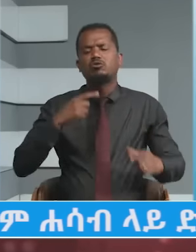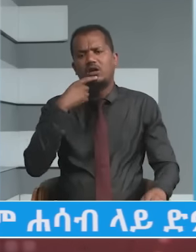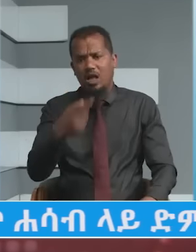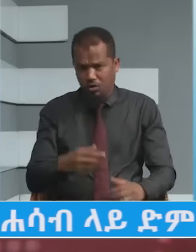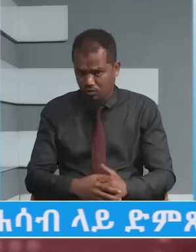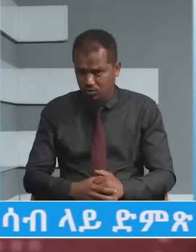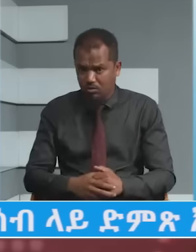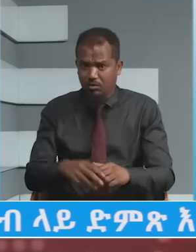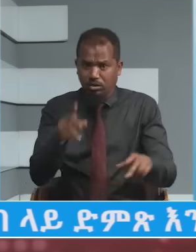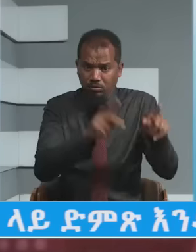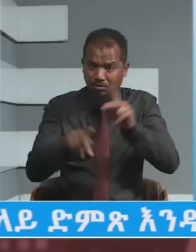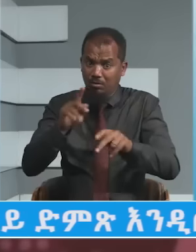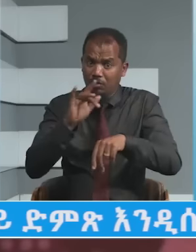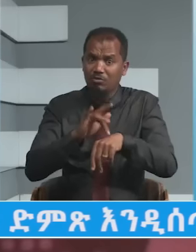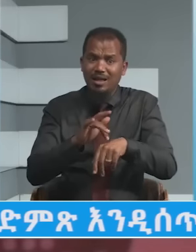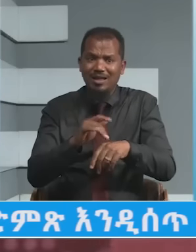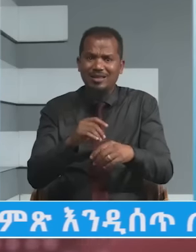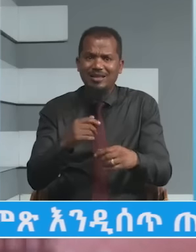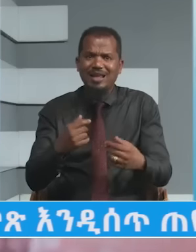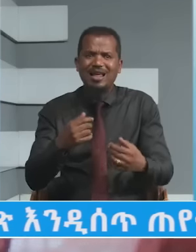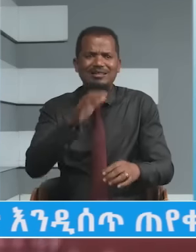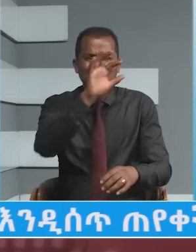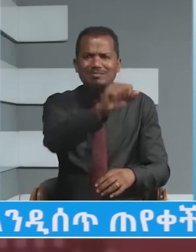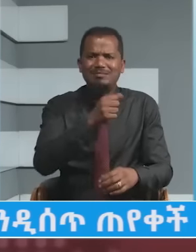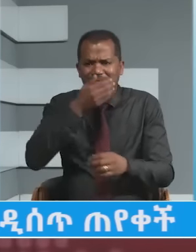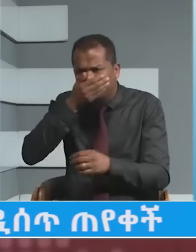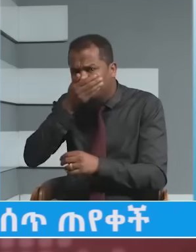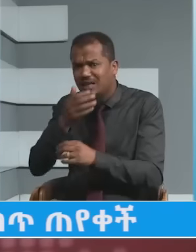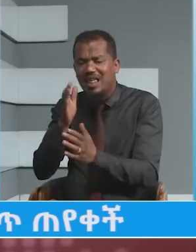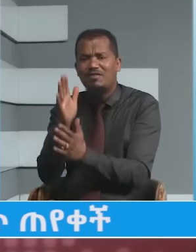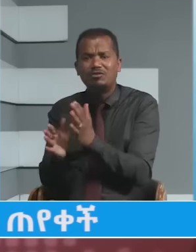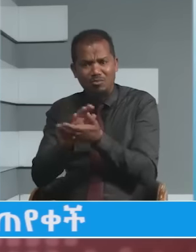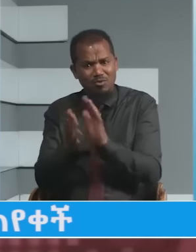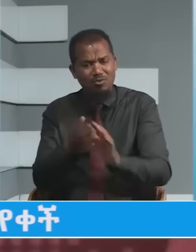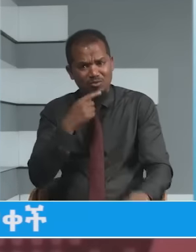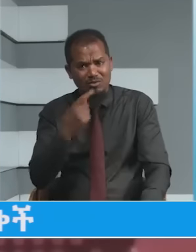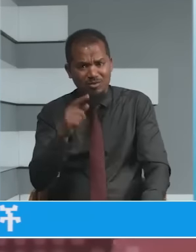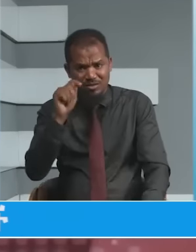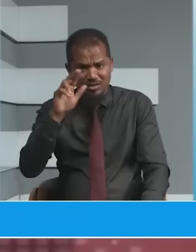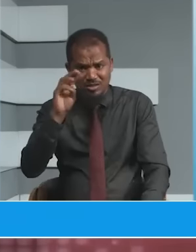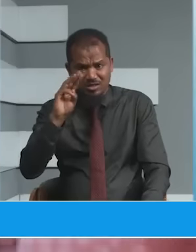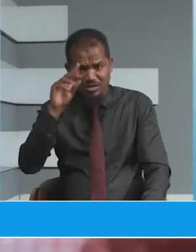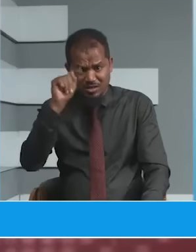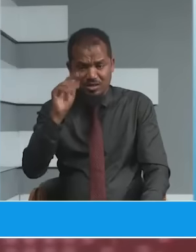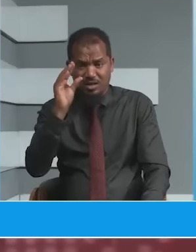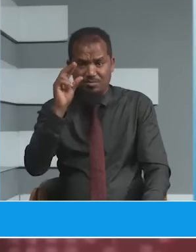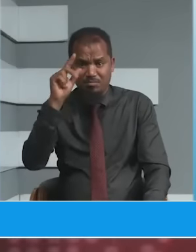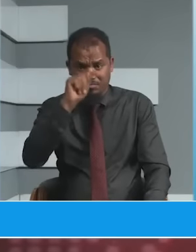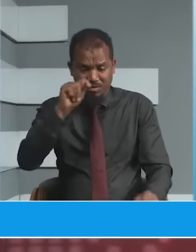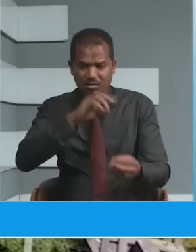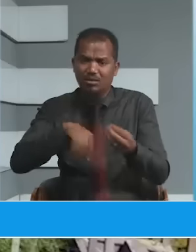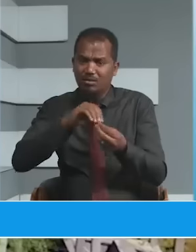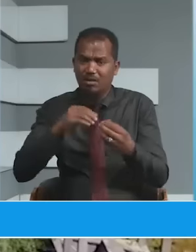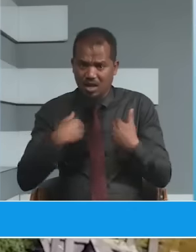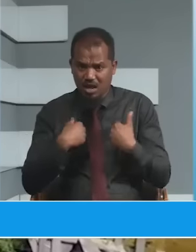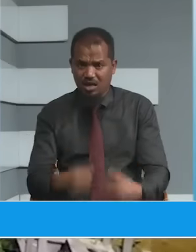ኗሪዎች ተናግረዋል። በማህበረሰቡም ላይ ግድያና ገታ እየፈጸሙ መሆናቸውም ታውቋል። ትርሲት ሀብቴ ተጨማሪ አላት።